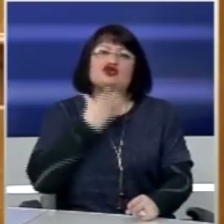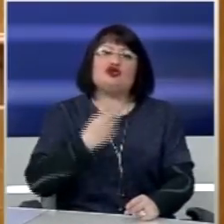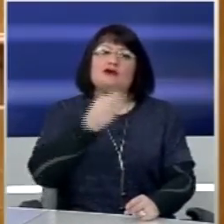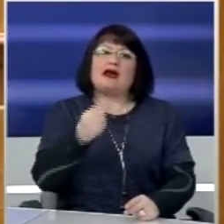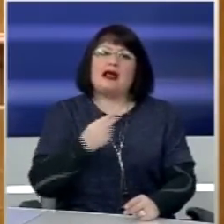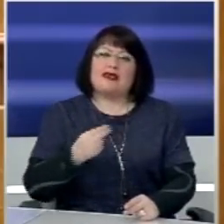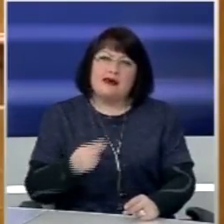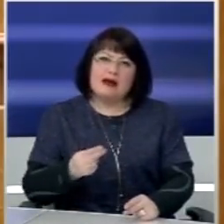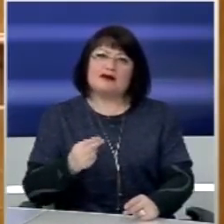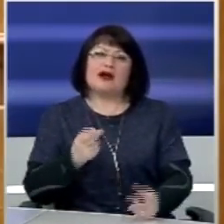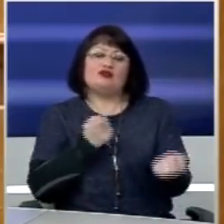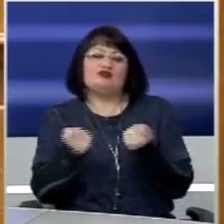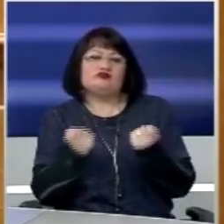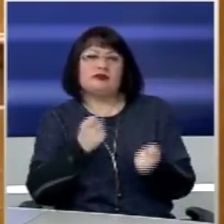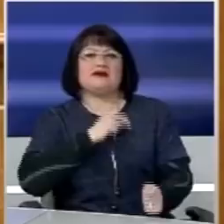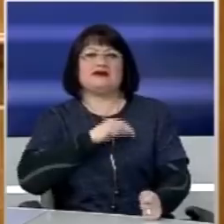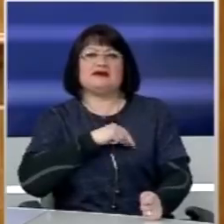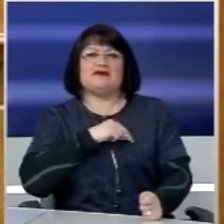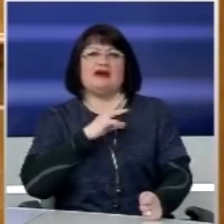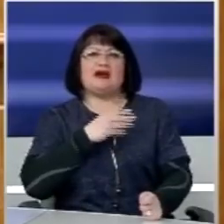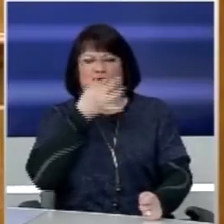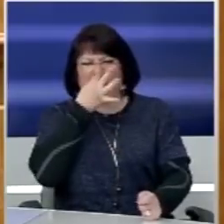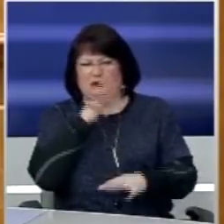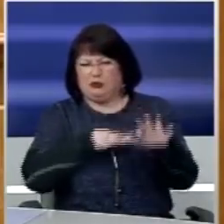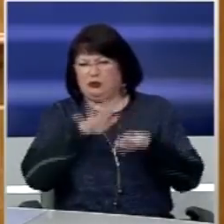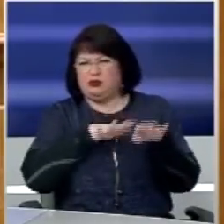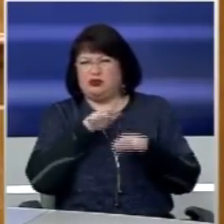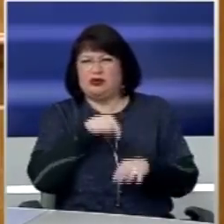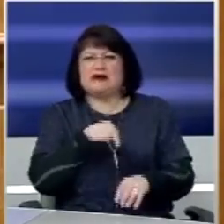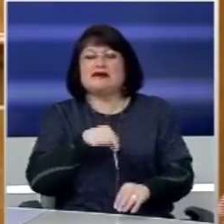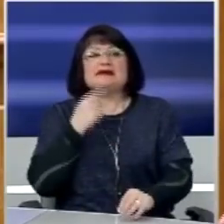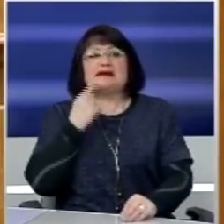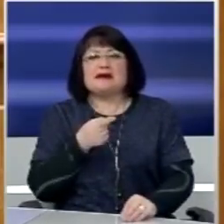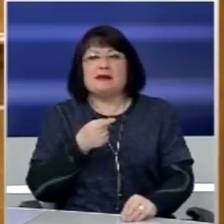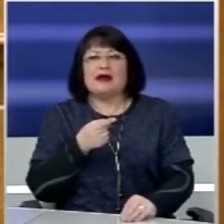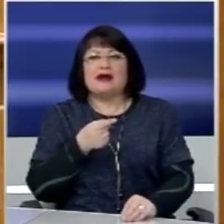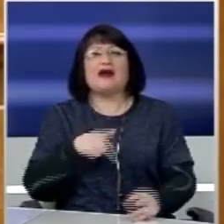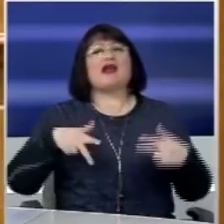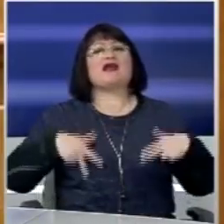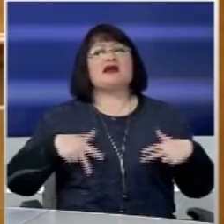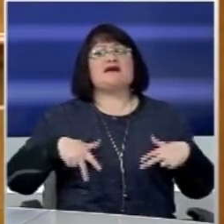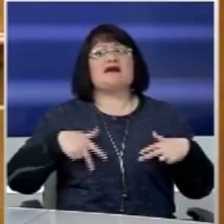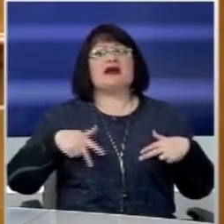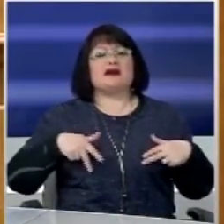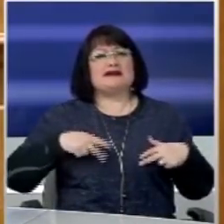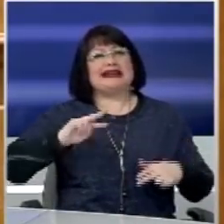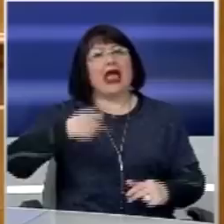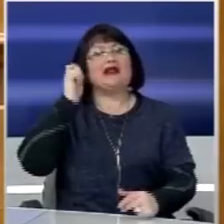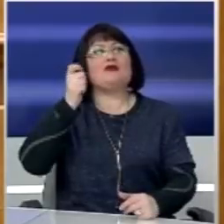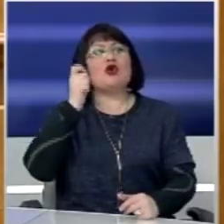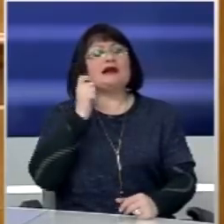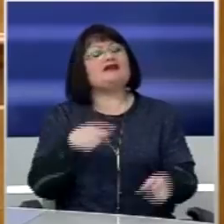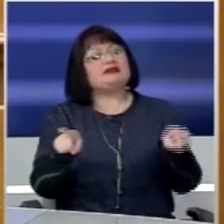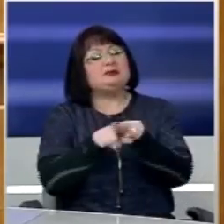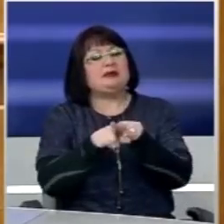των συμφερόντων μιας διεφθαρμένης άρχουσας τάξης, συμπλέουν σήμερα τόσο η κυβέρνηση όσο και η αξιωματική